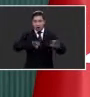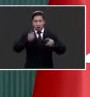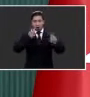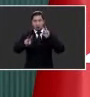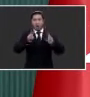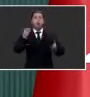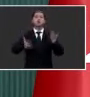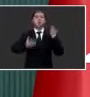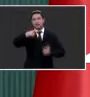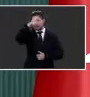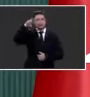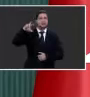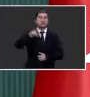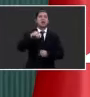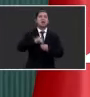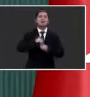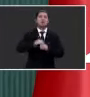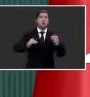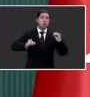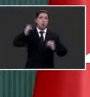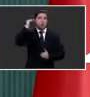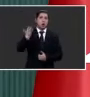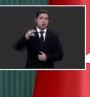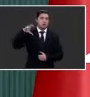ortalama sıcakların yükseleceğini